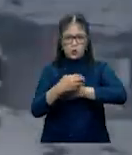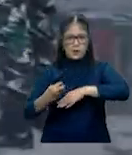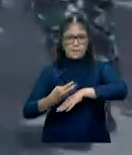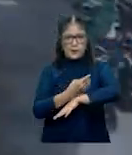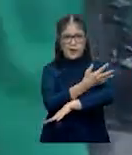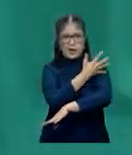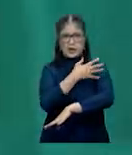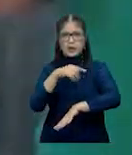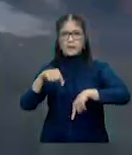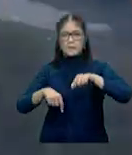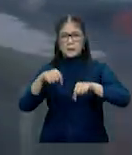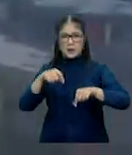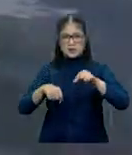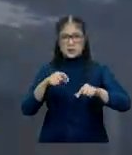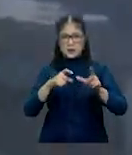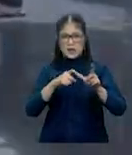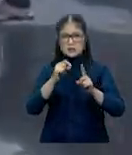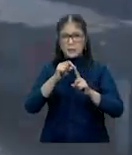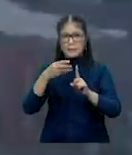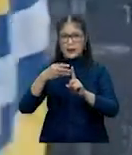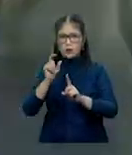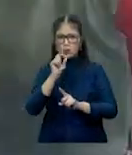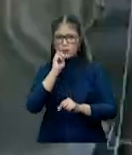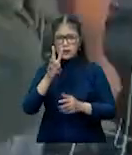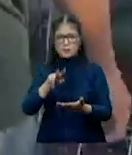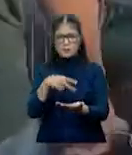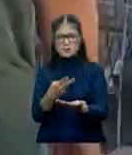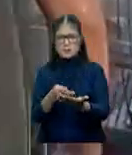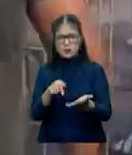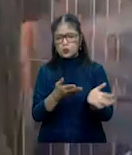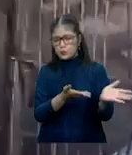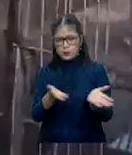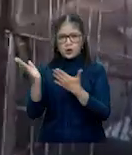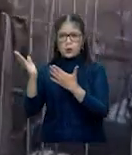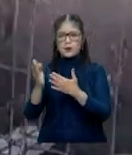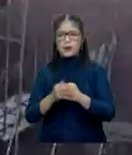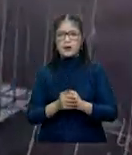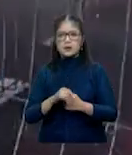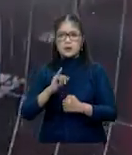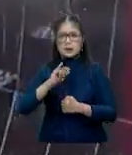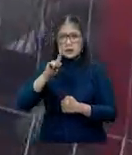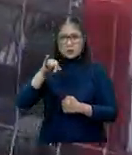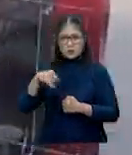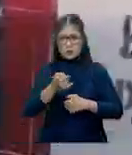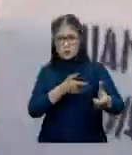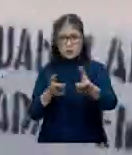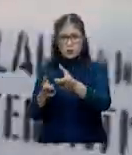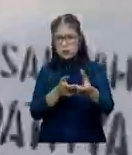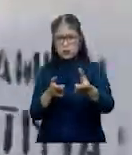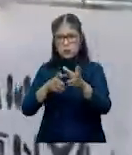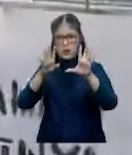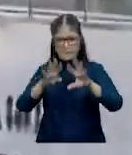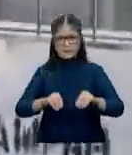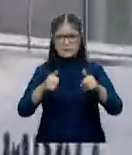SPBU pingsan langsung dilarikan ke rumah sakit. Api padam setelah 1 jam kemudian. Polisi langsung melakukan olah